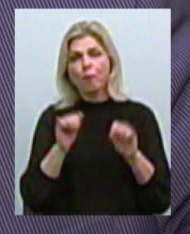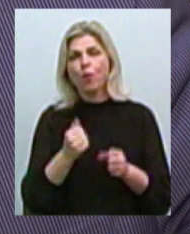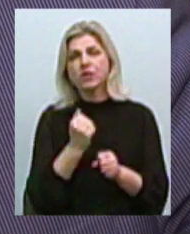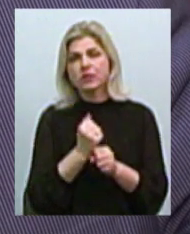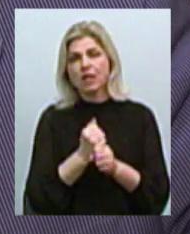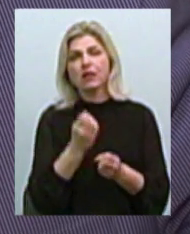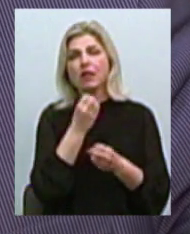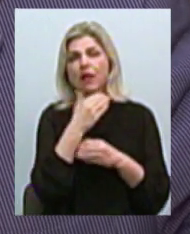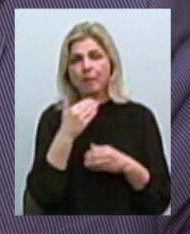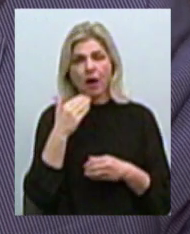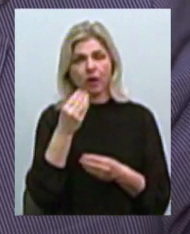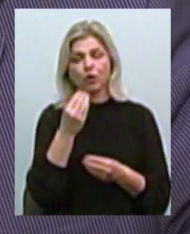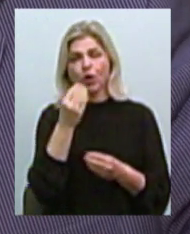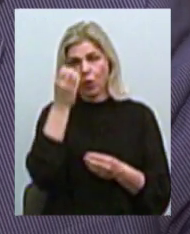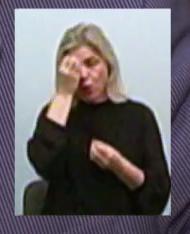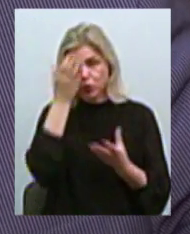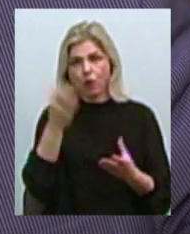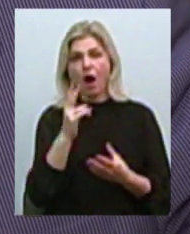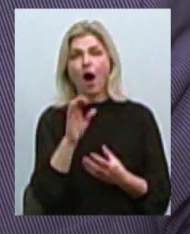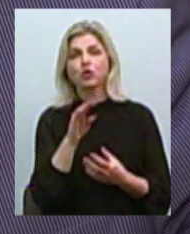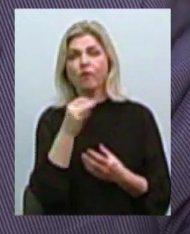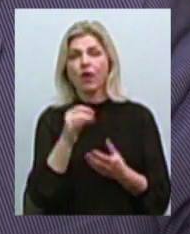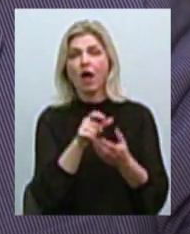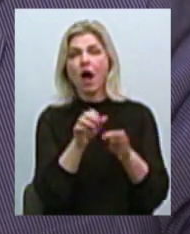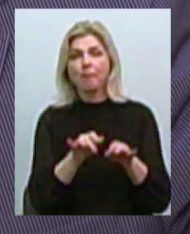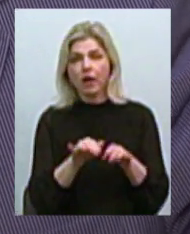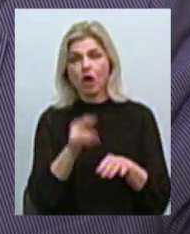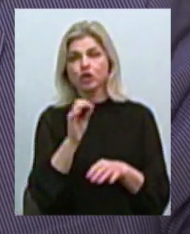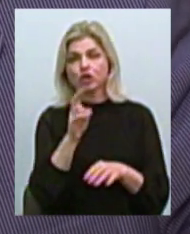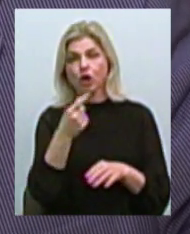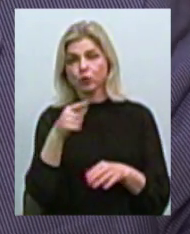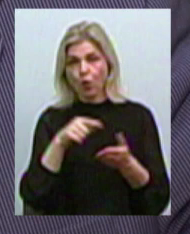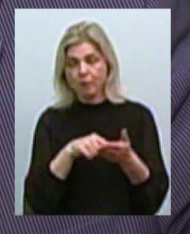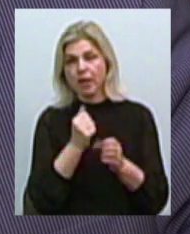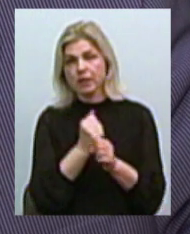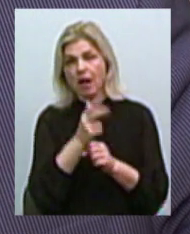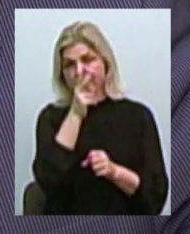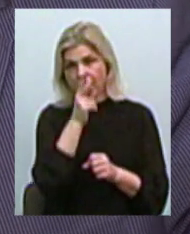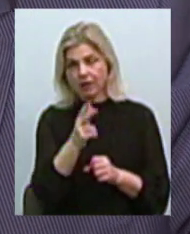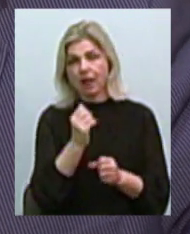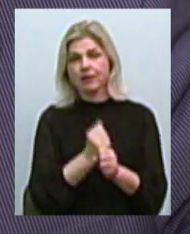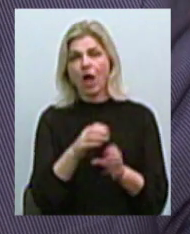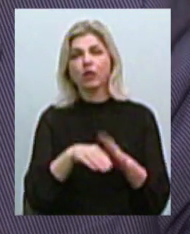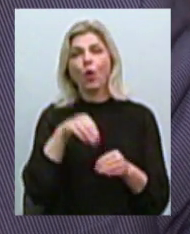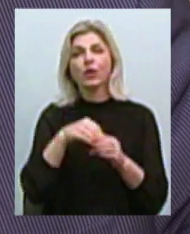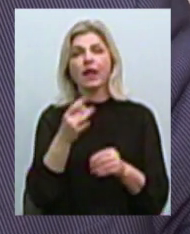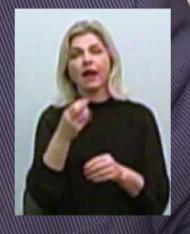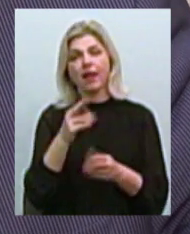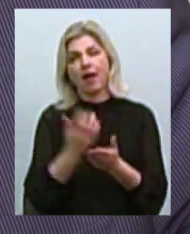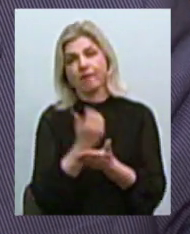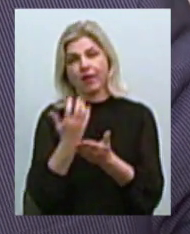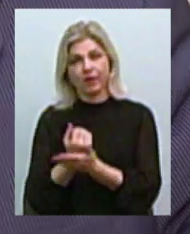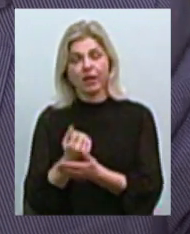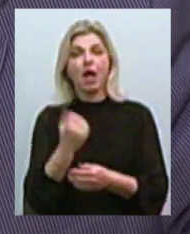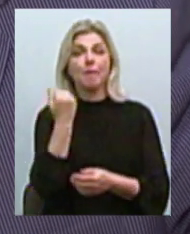розумніше. Тобто по касовому апарату, по чеку за індивідуальним номером, раз на квартал проводити лотерею, як це робиться у багатьох країнах.